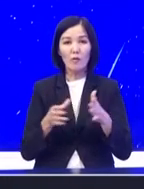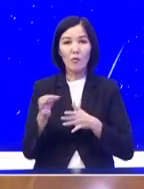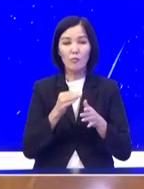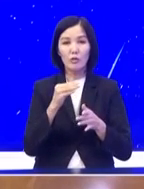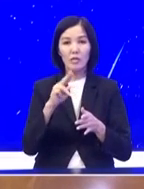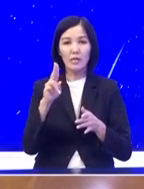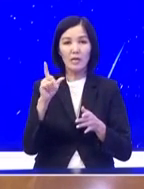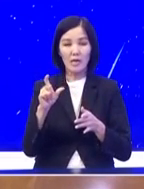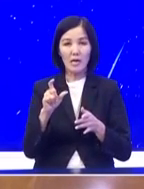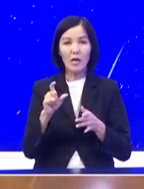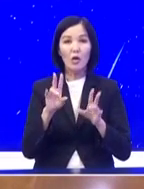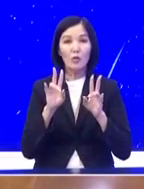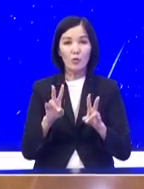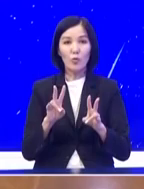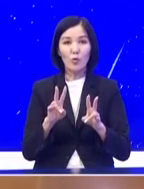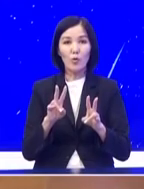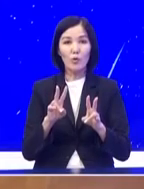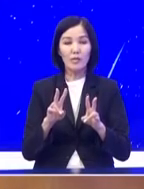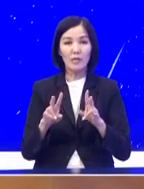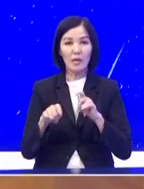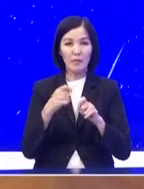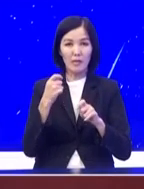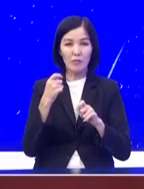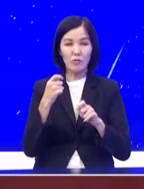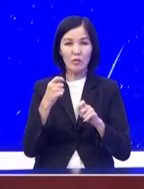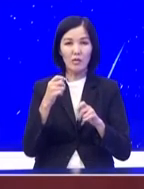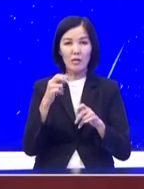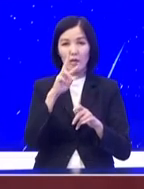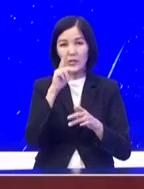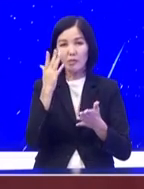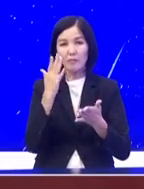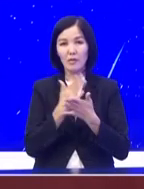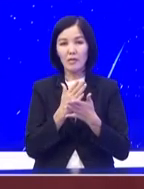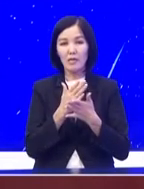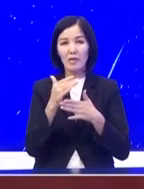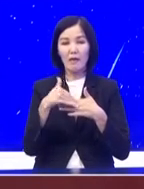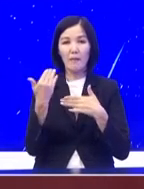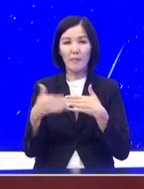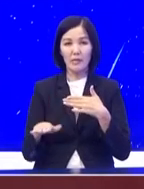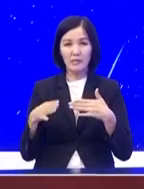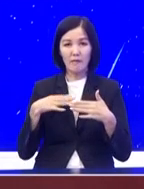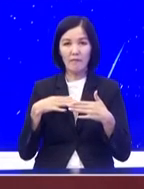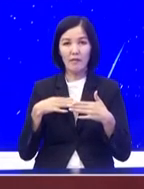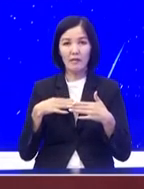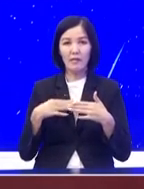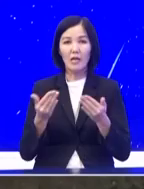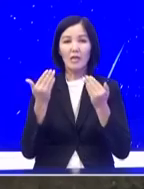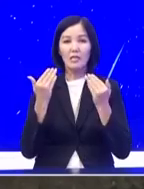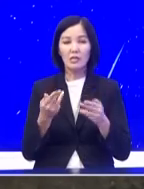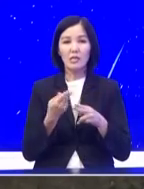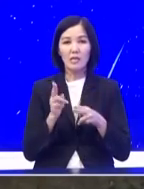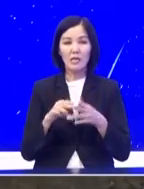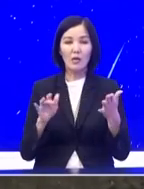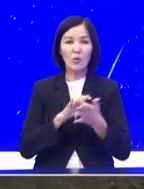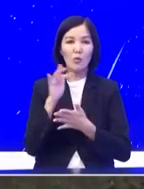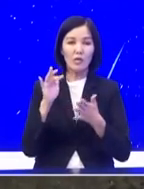ЖКХ. Однако не обошлось без нареканий. В ряде районов и городов региона в недостаточном количестве или вовсе